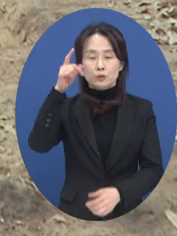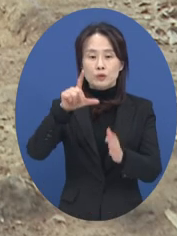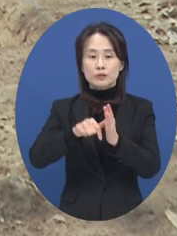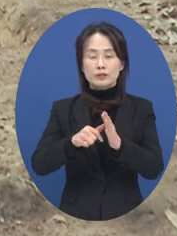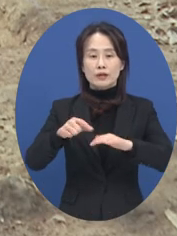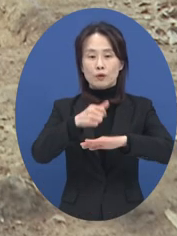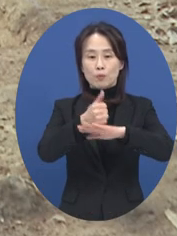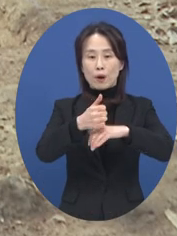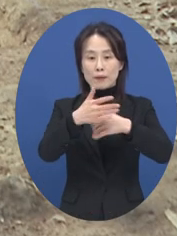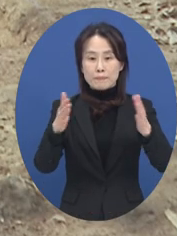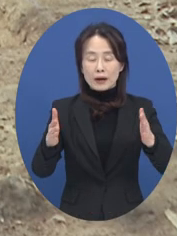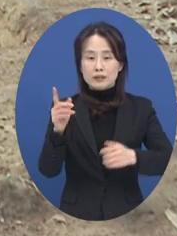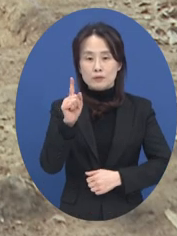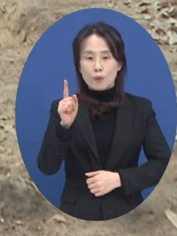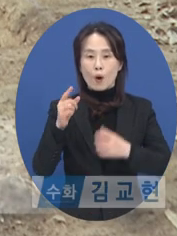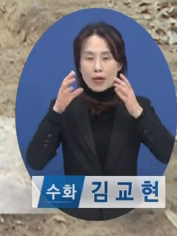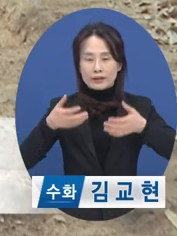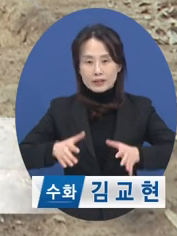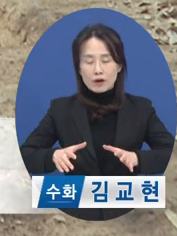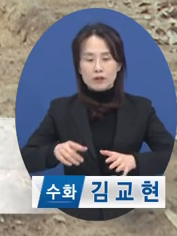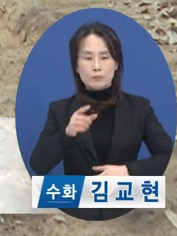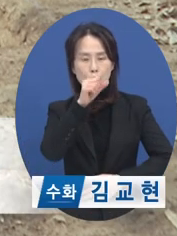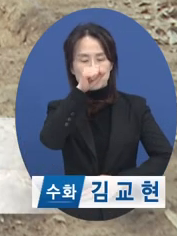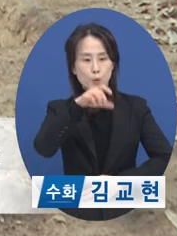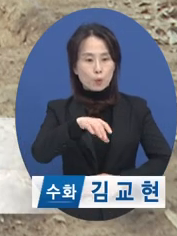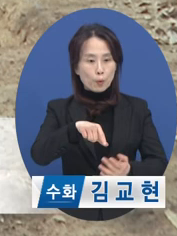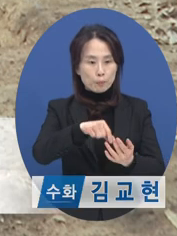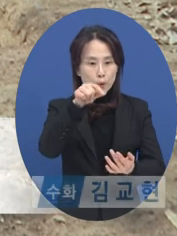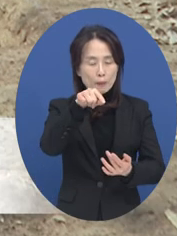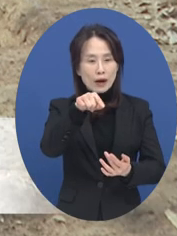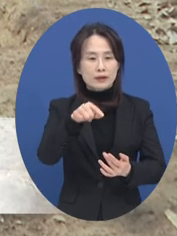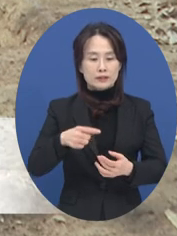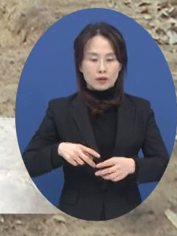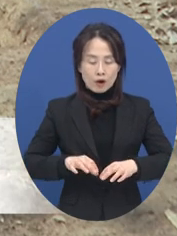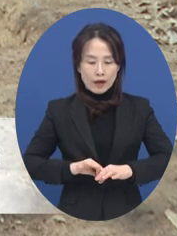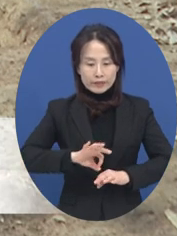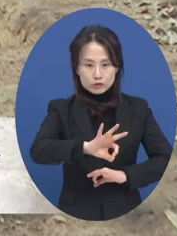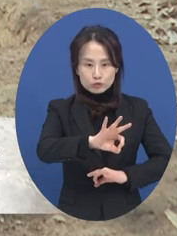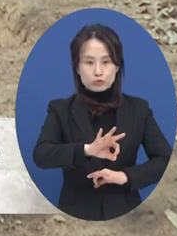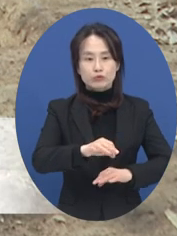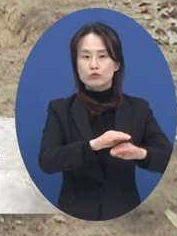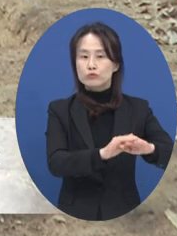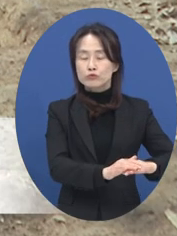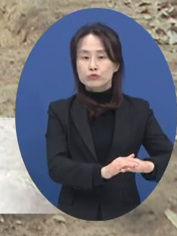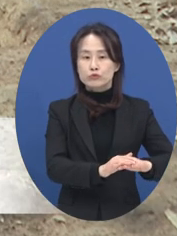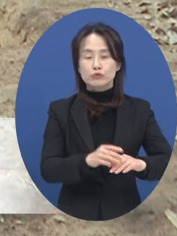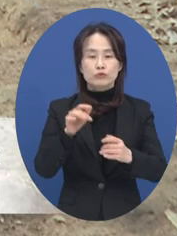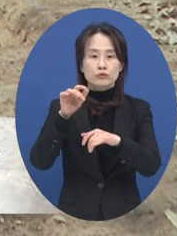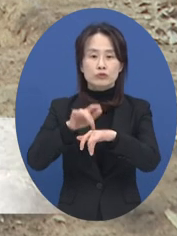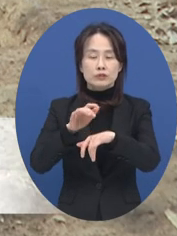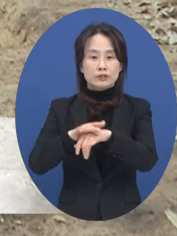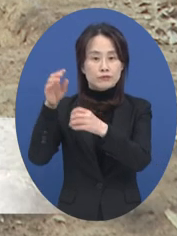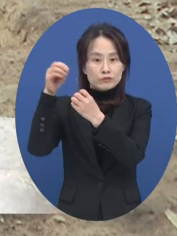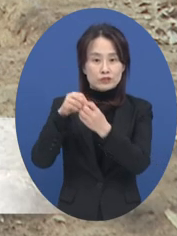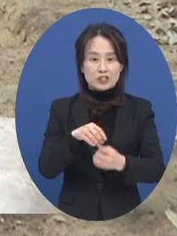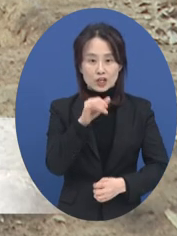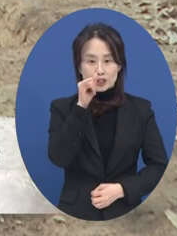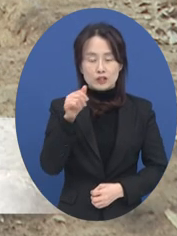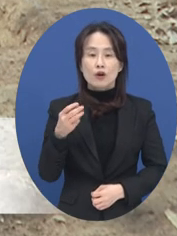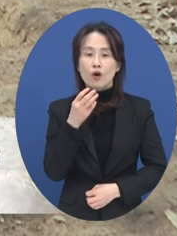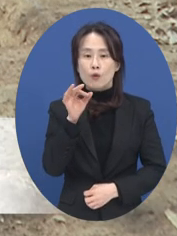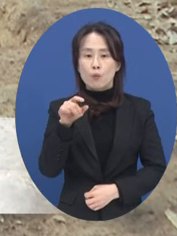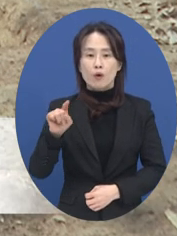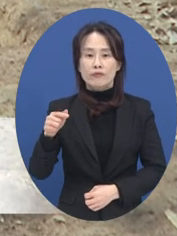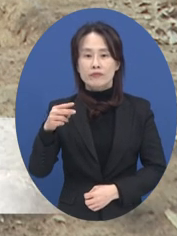조선시대 왕실에서는 아기가 태어나면 명당 자리를 골라 탯주를 모시는 풍습이 있었는데요. 경기도가 광주